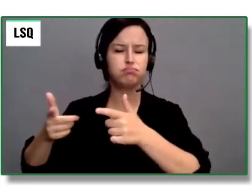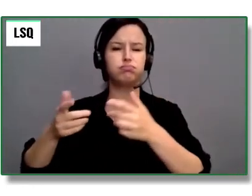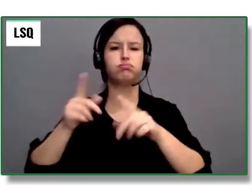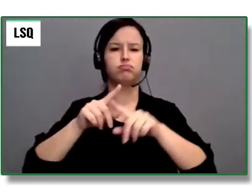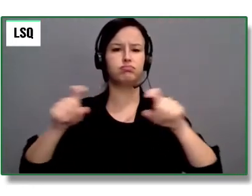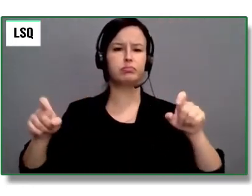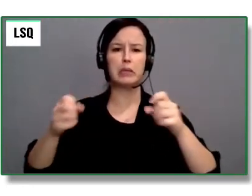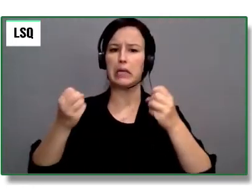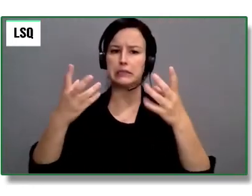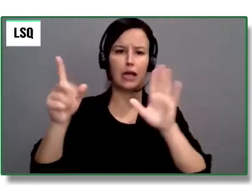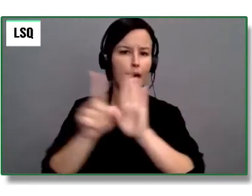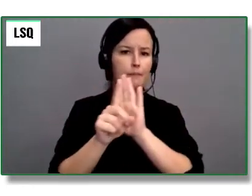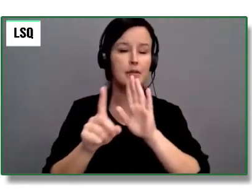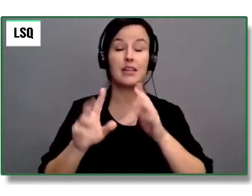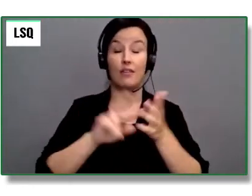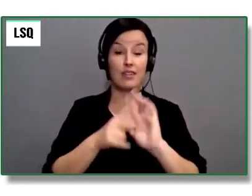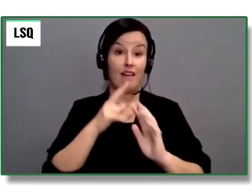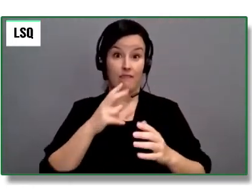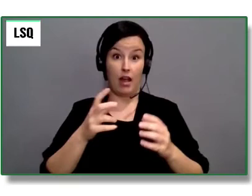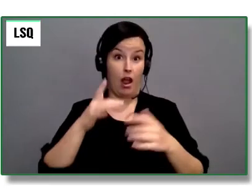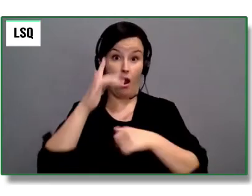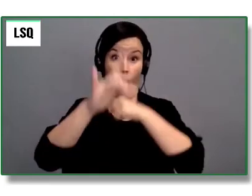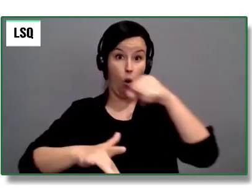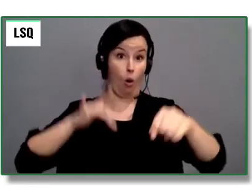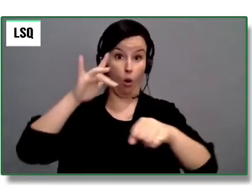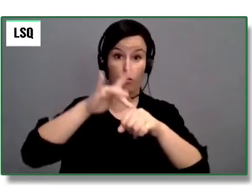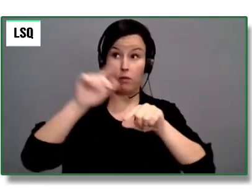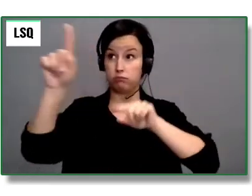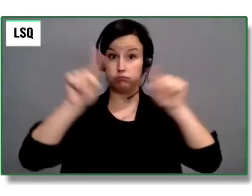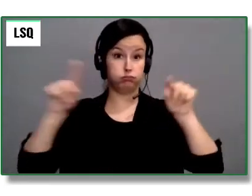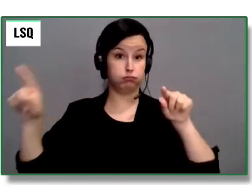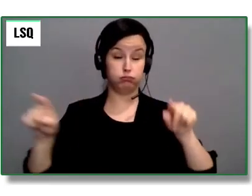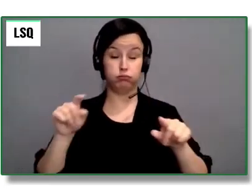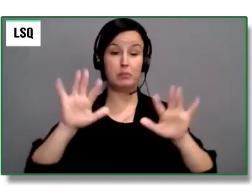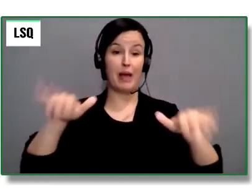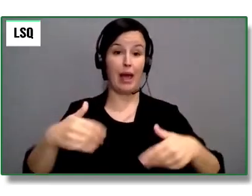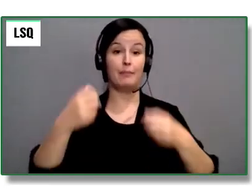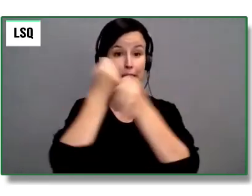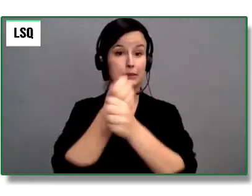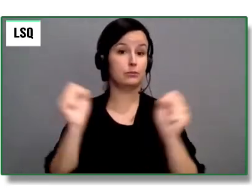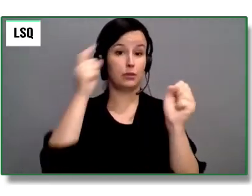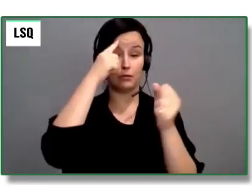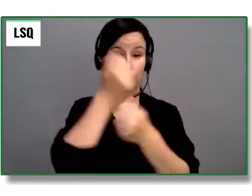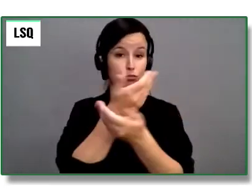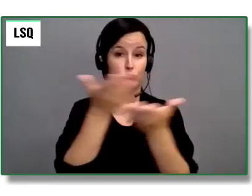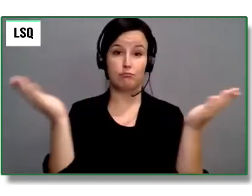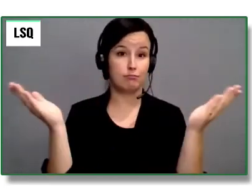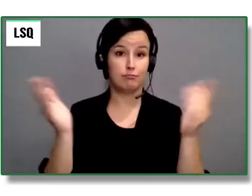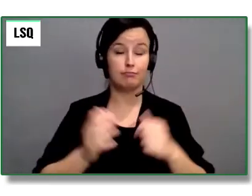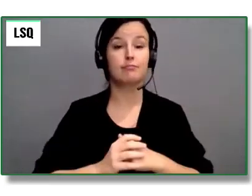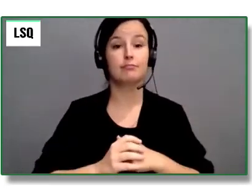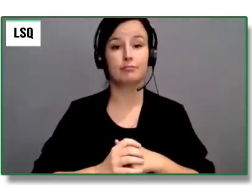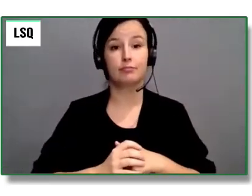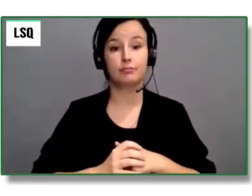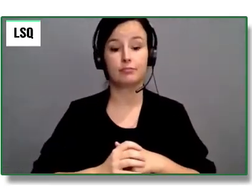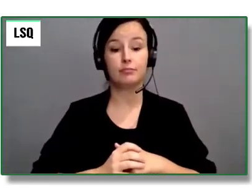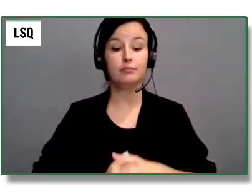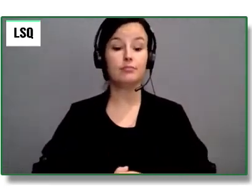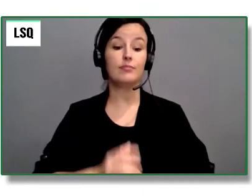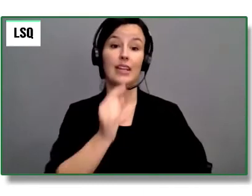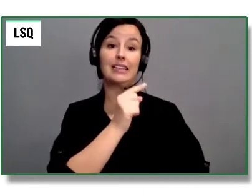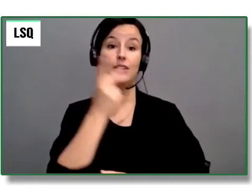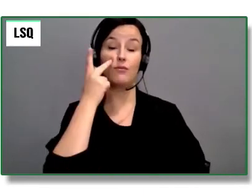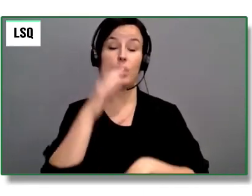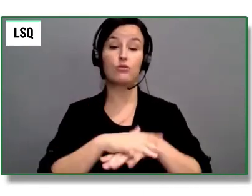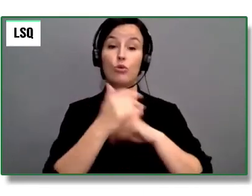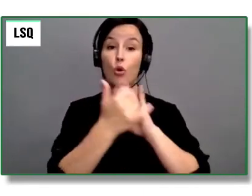cela partout dans le monde et ils rendent ça disponible au public, ce qui est vraiment formidable. Et si vous regardez sur YouTube,